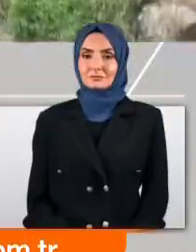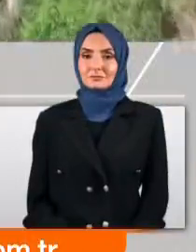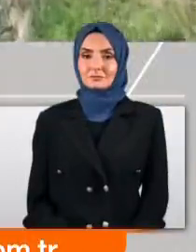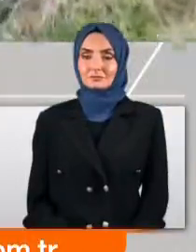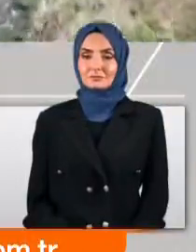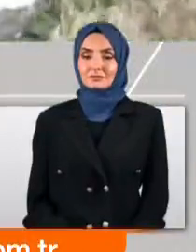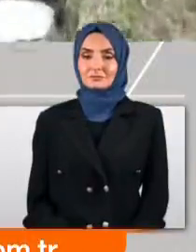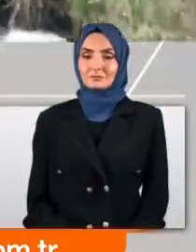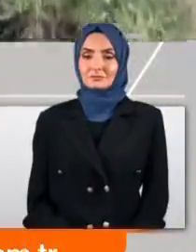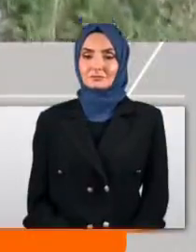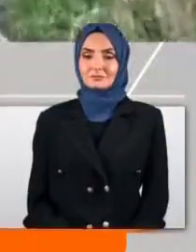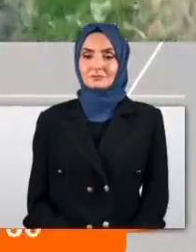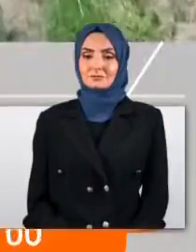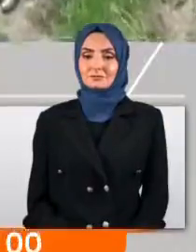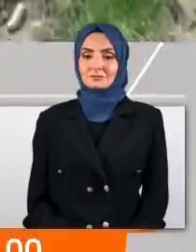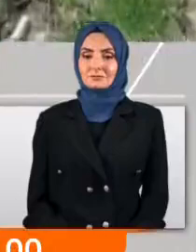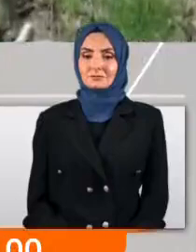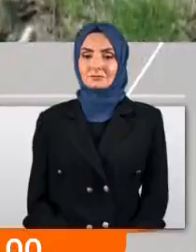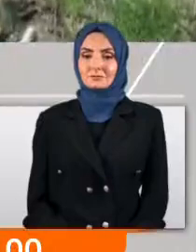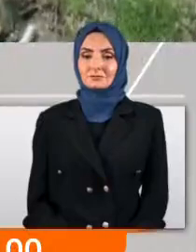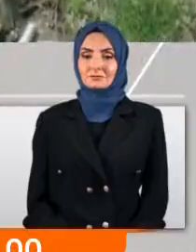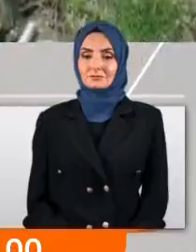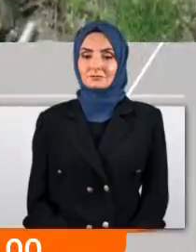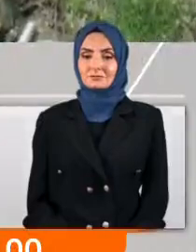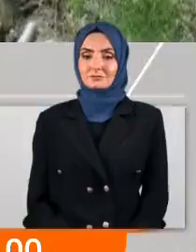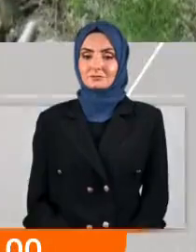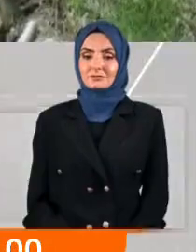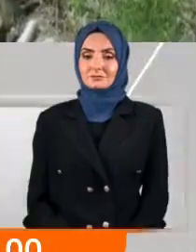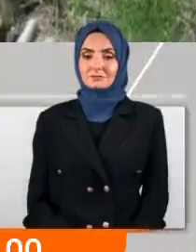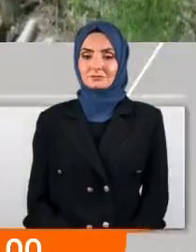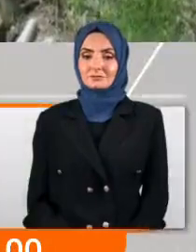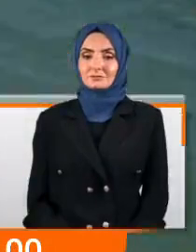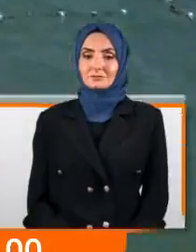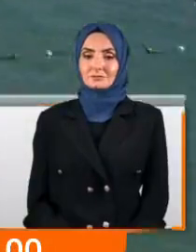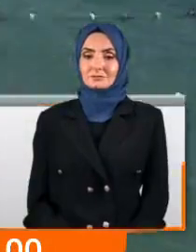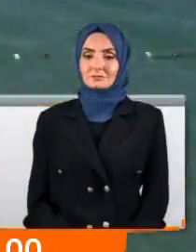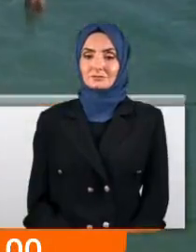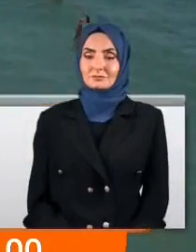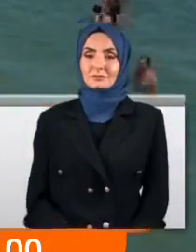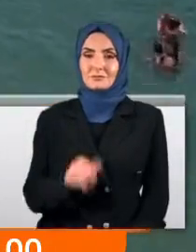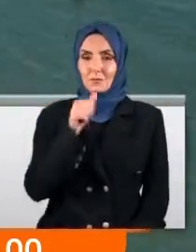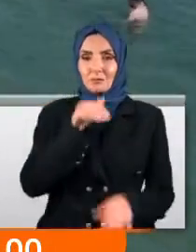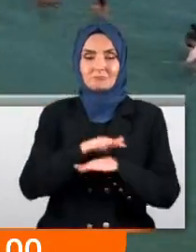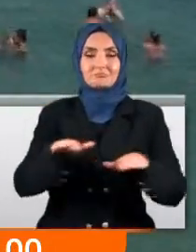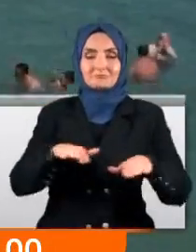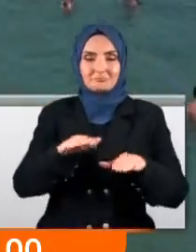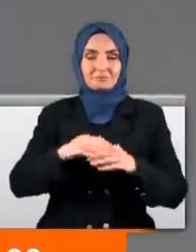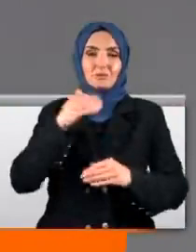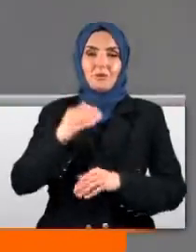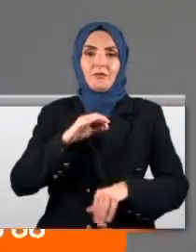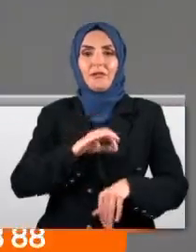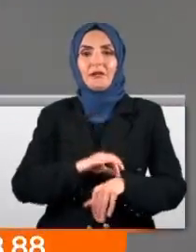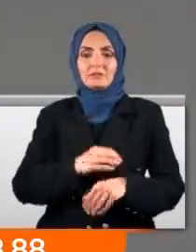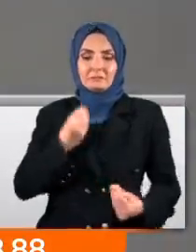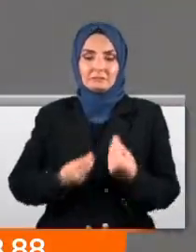Siz fabrikadan geldiğini mi düşünüyorsunuz? Öyle düşünüyorum. Neden? Çünkü kimyasal. Suya girip hastanelik olanlar, her